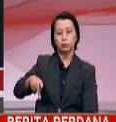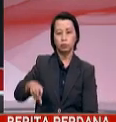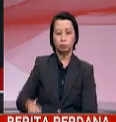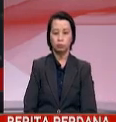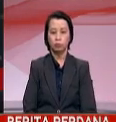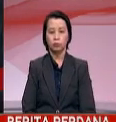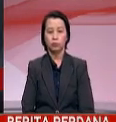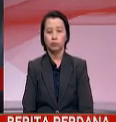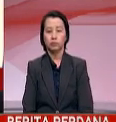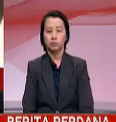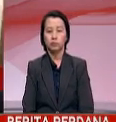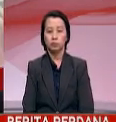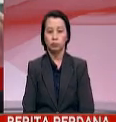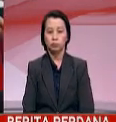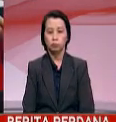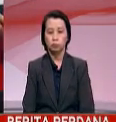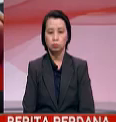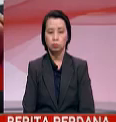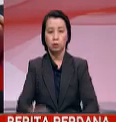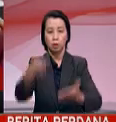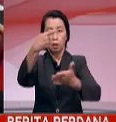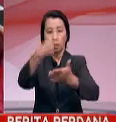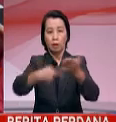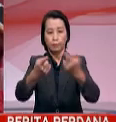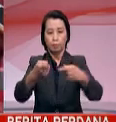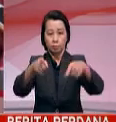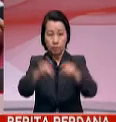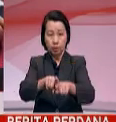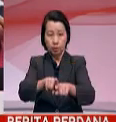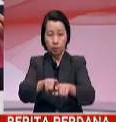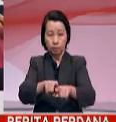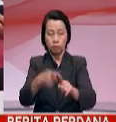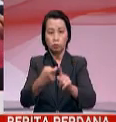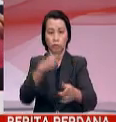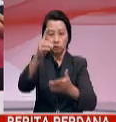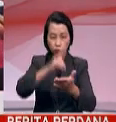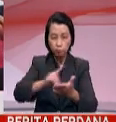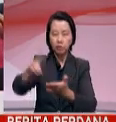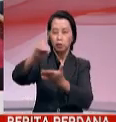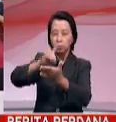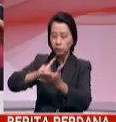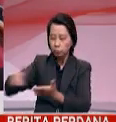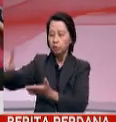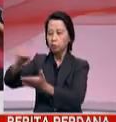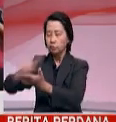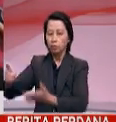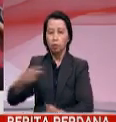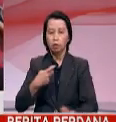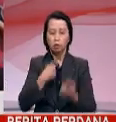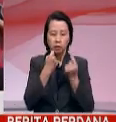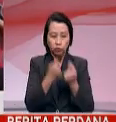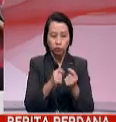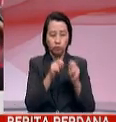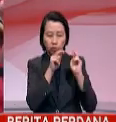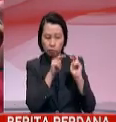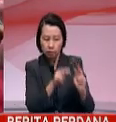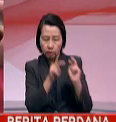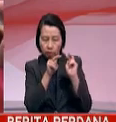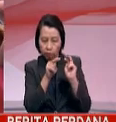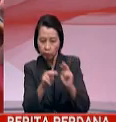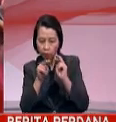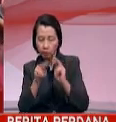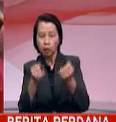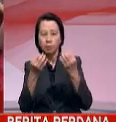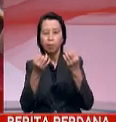ditetapkan. Apa yang berlaku dari seminggu ke seminggu, kita cuba meneliti